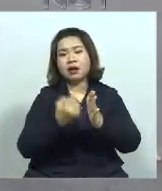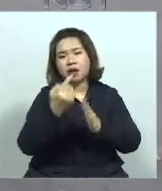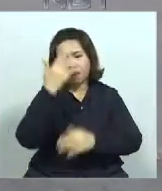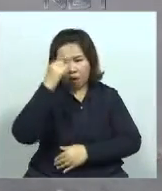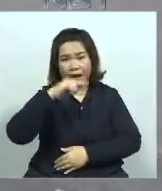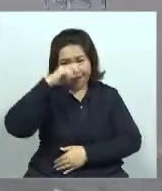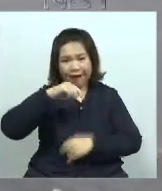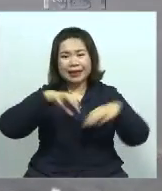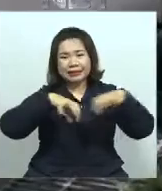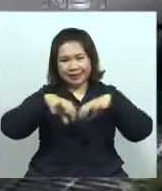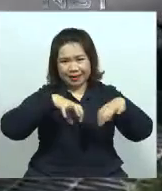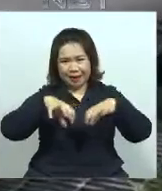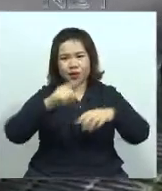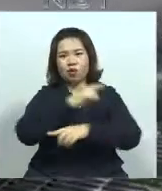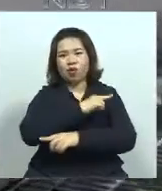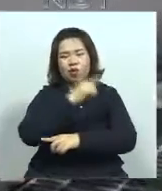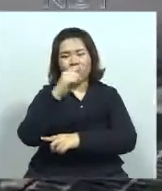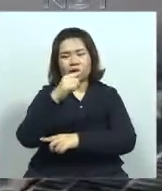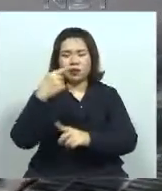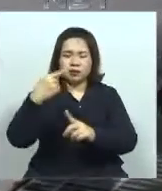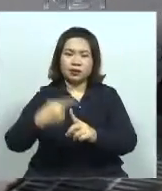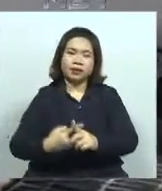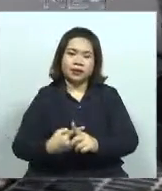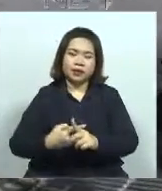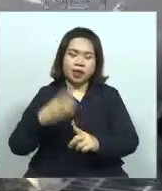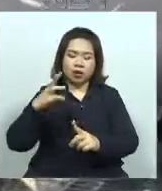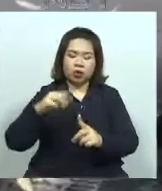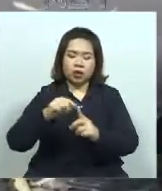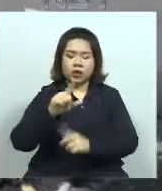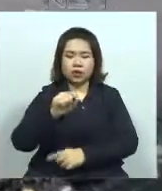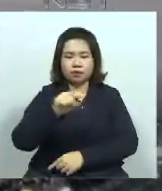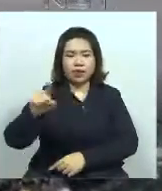ทยเป็นเจ้าภาพในช่วงของวันที่20ถึง24มิถุนายนนี้ด้วยค่ะ